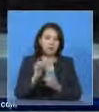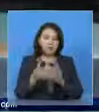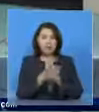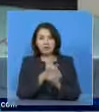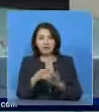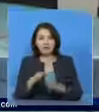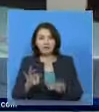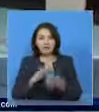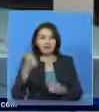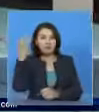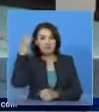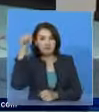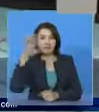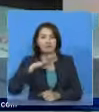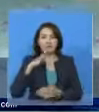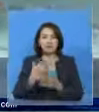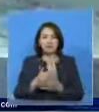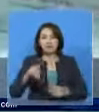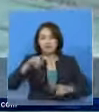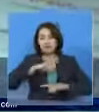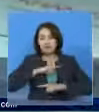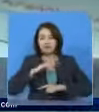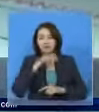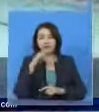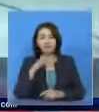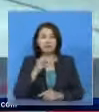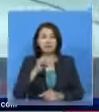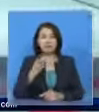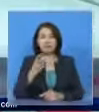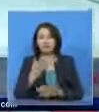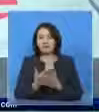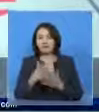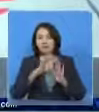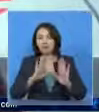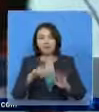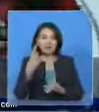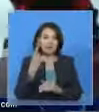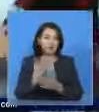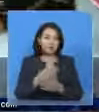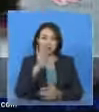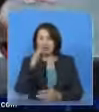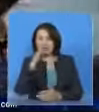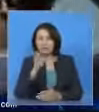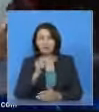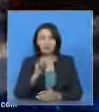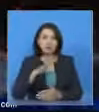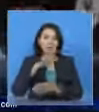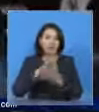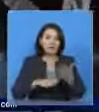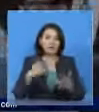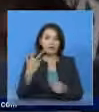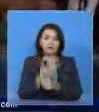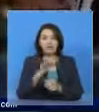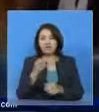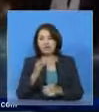одержаны досрочные победы, в том числе в финале над российским панчером Сергеем Ширкуновым. Лишь один поединок с соперником из Бахрейна продолжался все